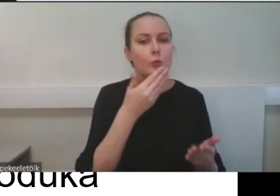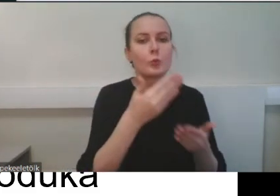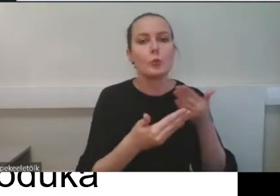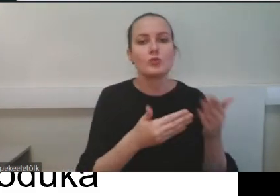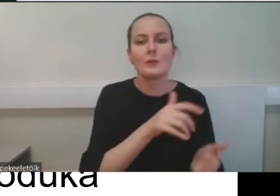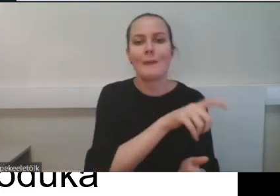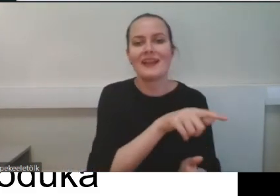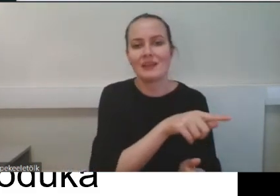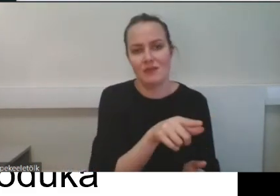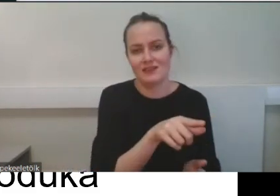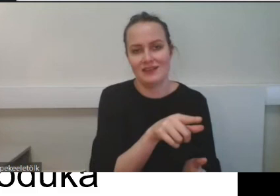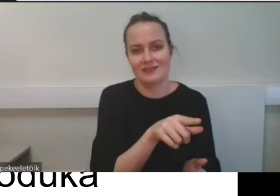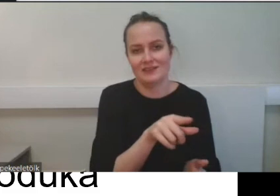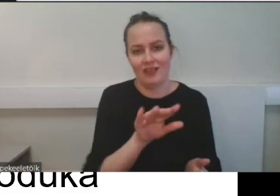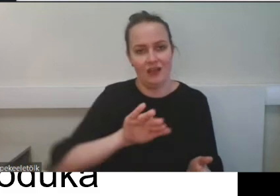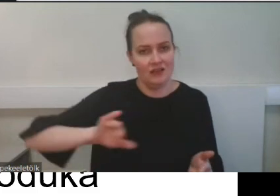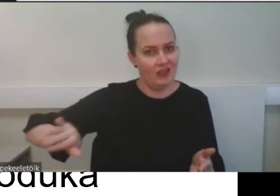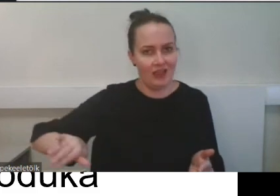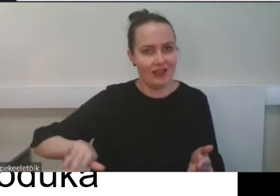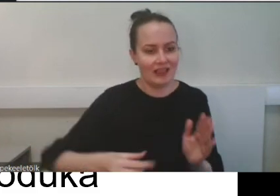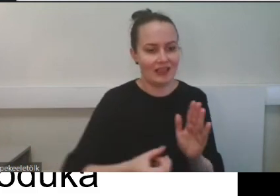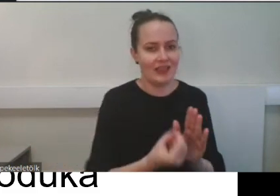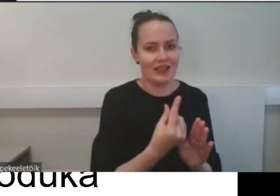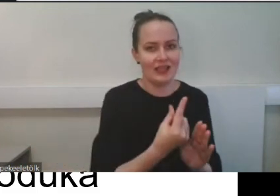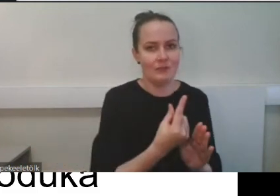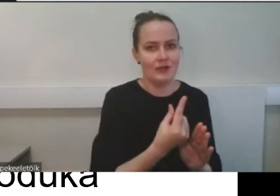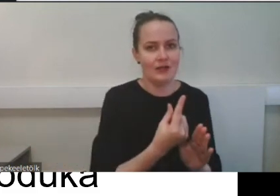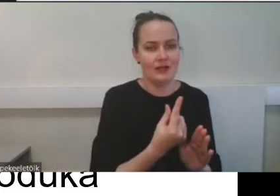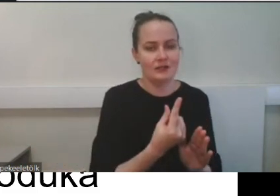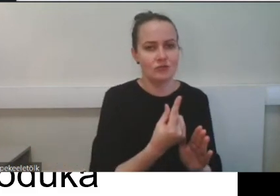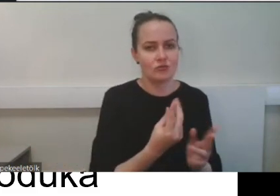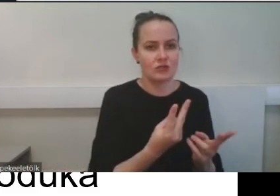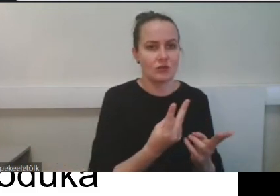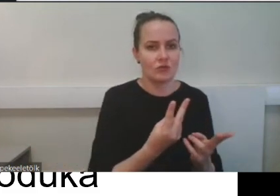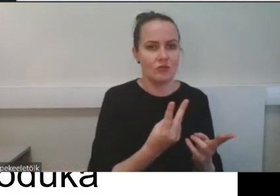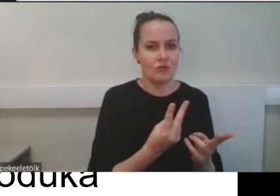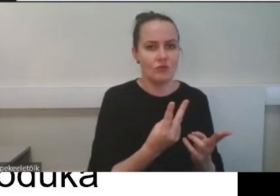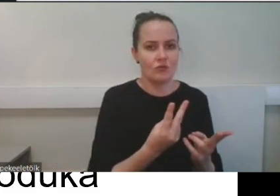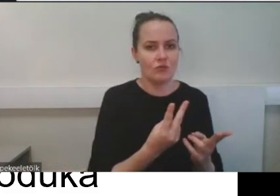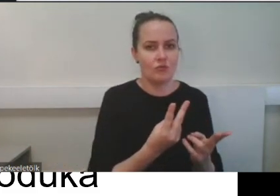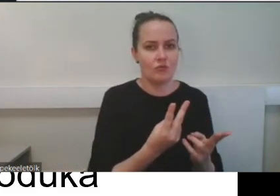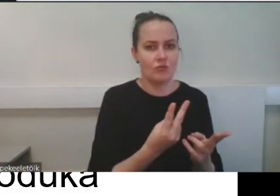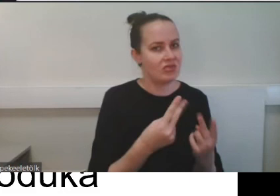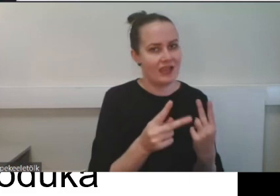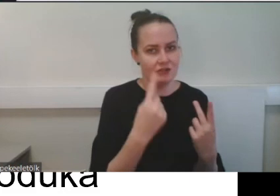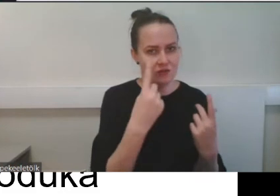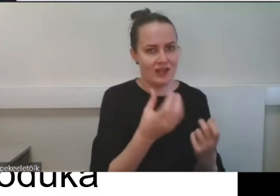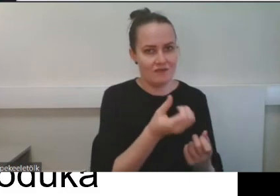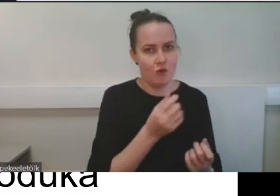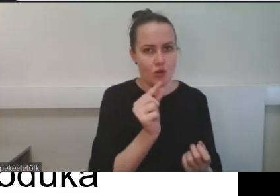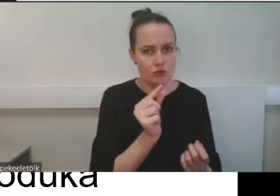inimene kas võib sattuda kohe sellesse riski, iseseisva toimetuleku riskirühma, sõltumata vanusest, sõltumata